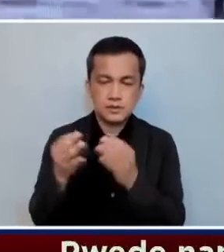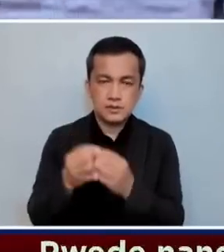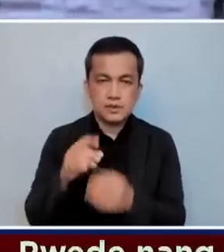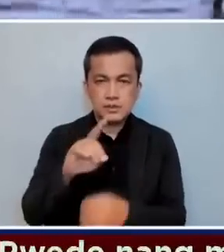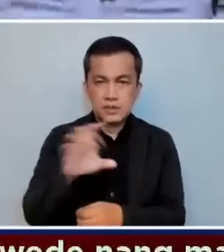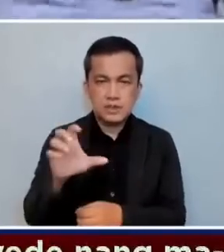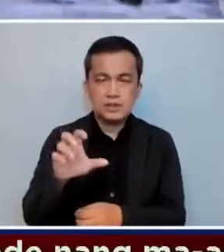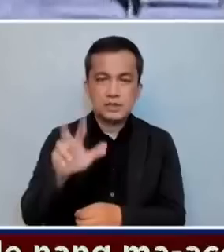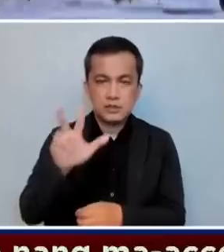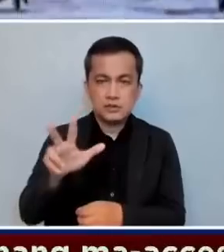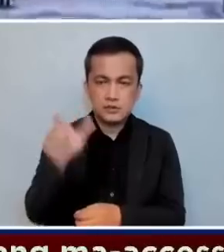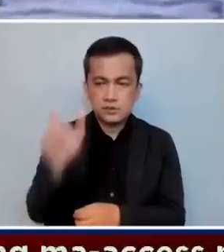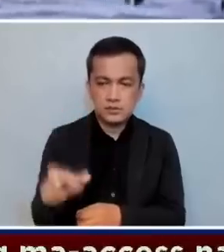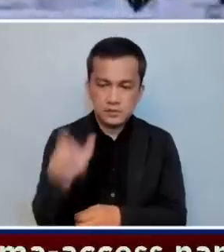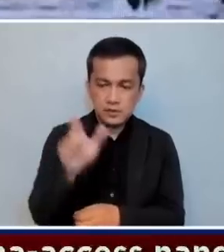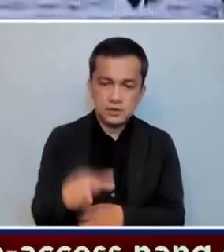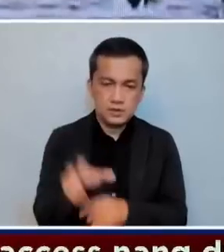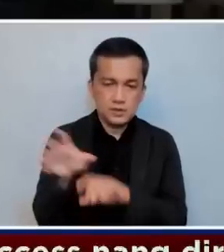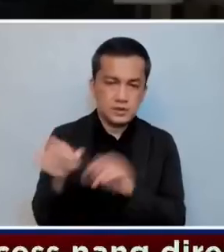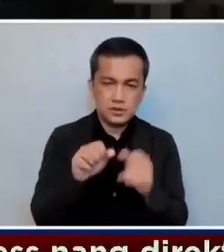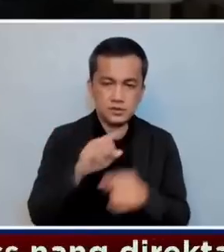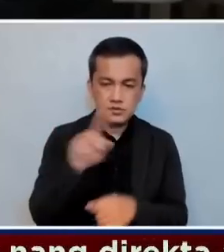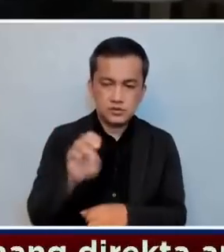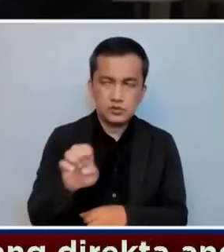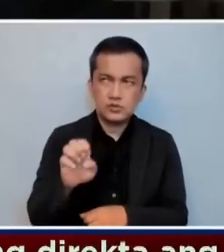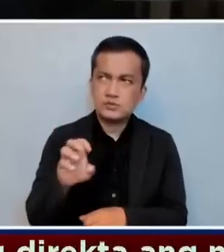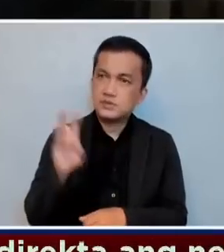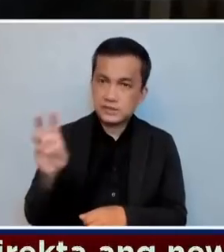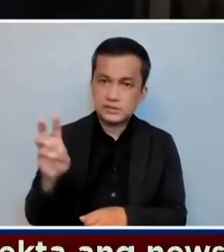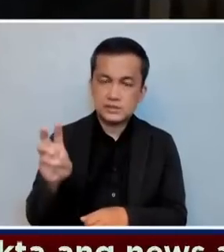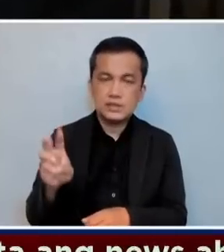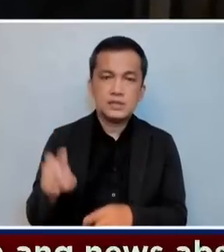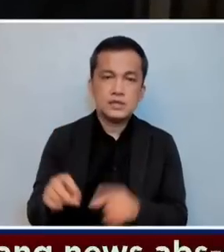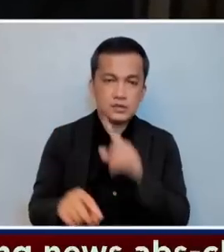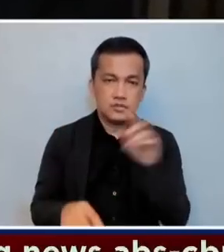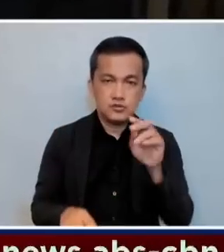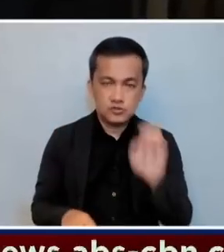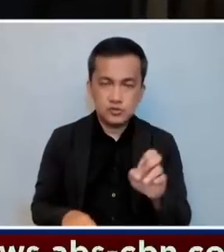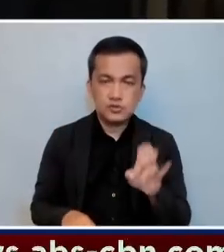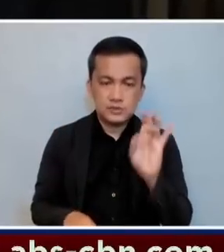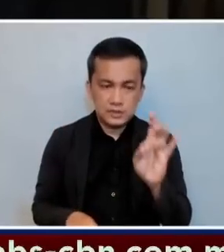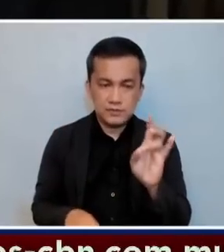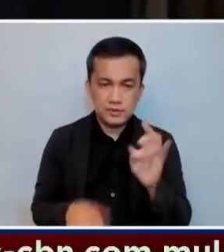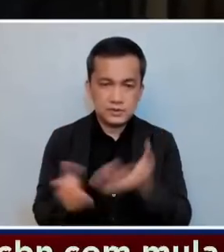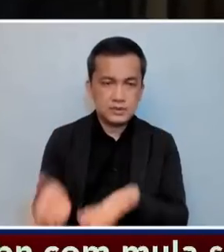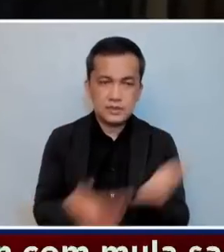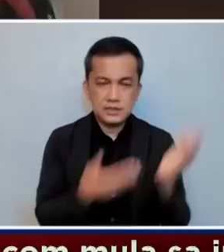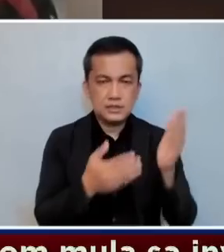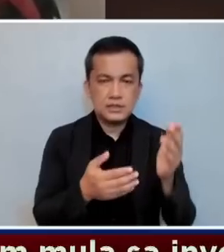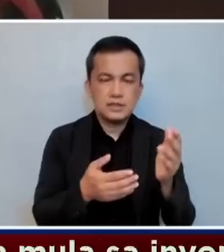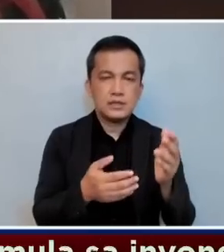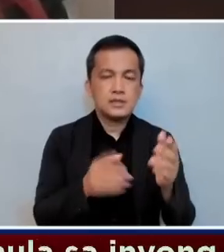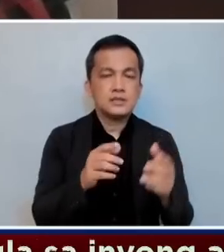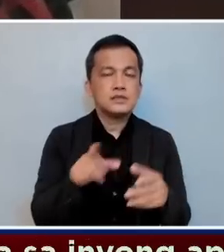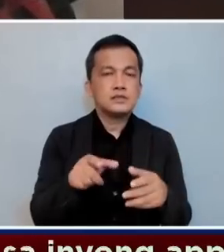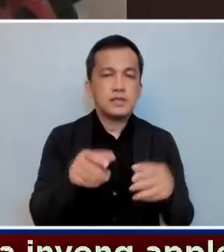individual ang inilikas mula sa Zone 6 at Zone 7 at dinala muna sa multipurpose hall ng